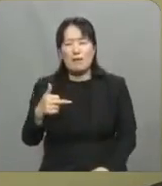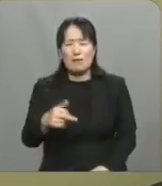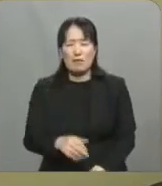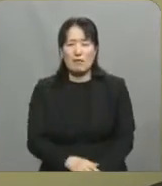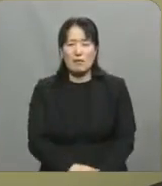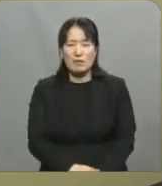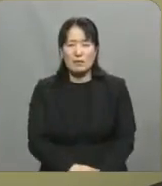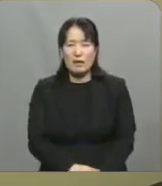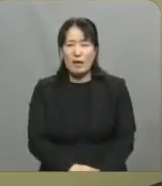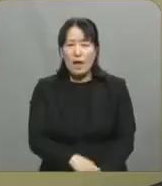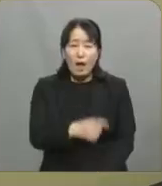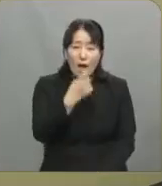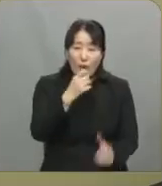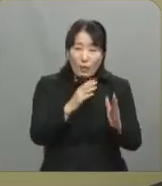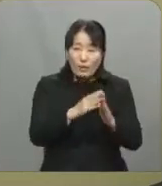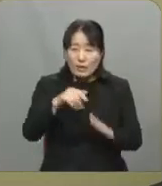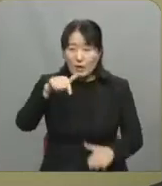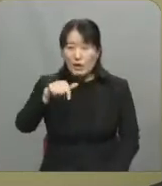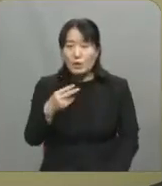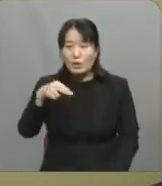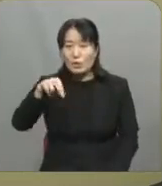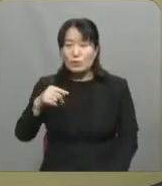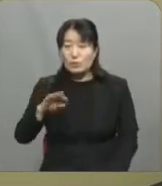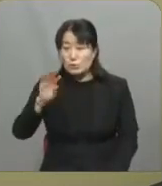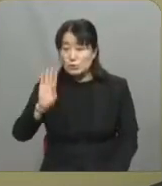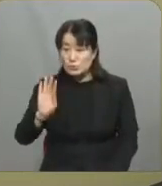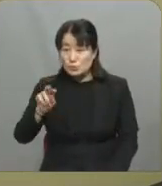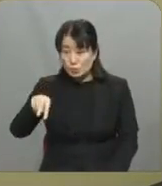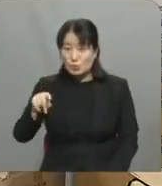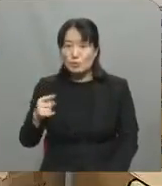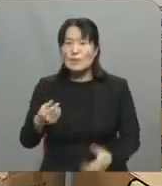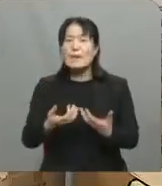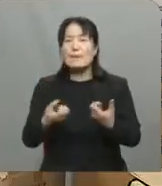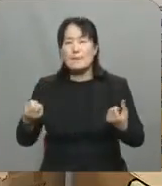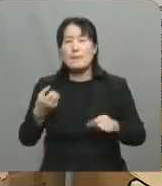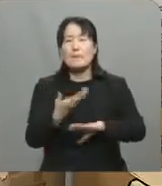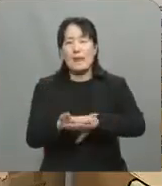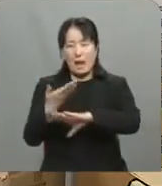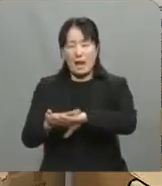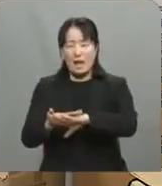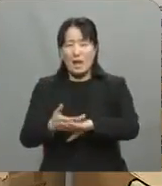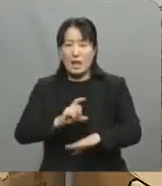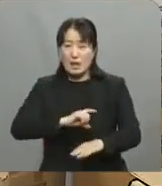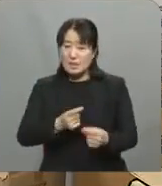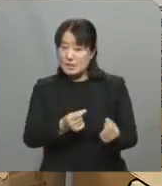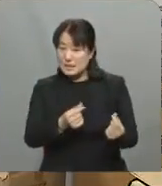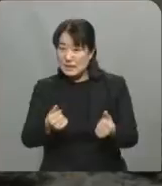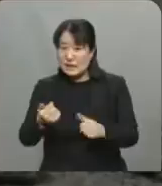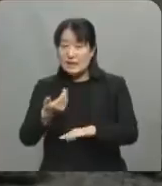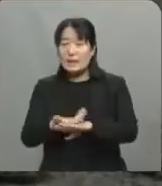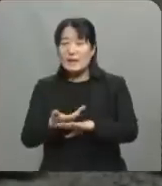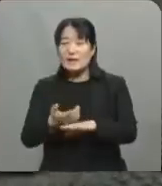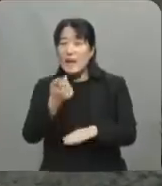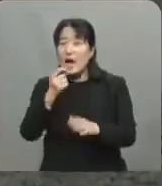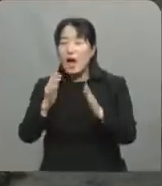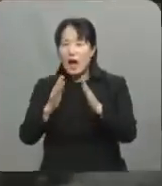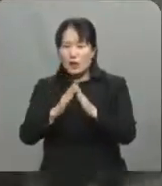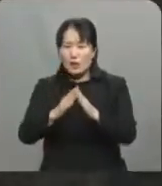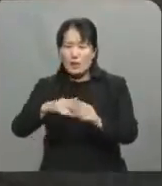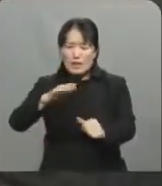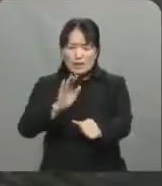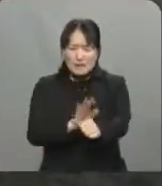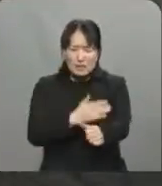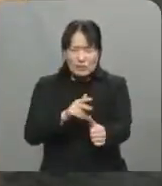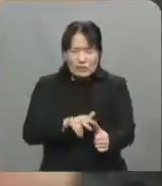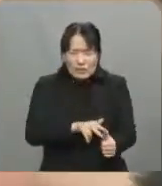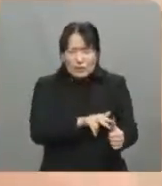상황이고요. 학원과 교습소는 엄연히 구분되는 시설이 맞고요. 이름이 비슷한 또 다른 학원. 부정확한 정보